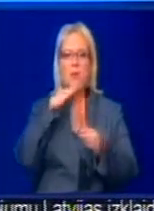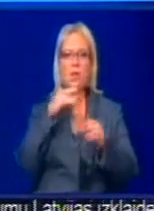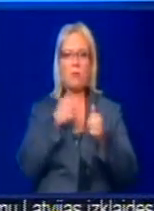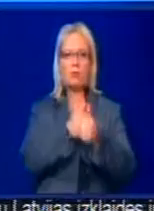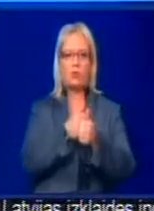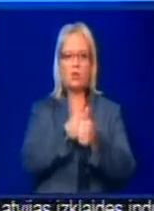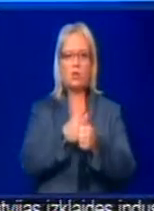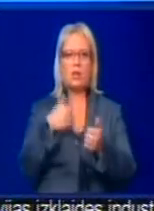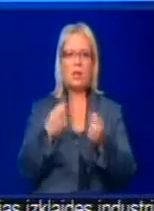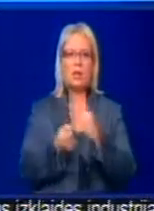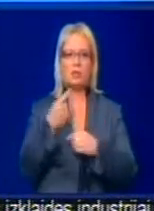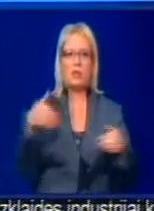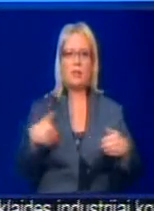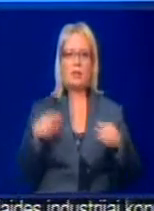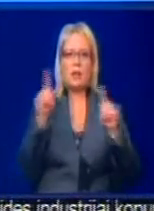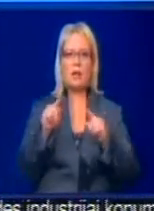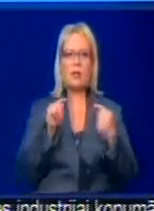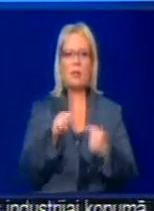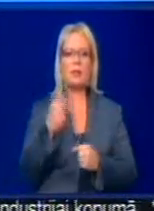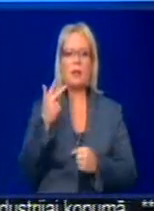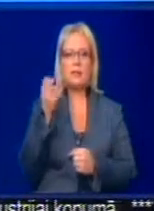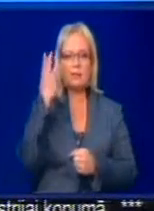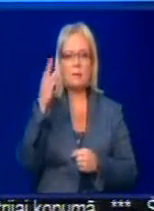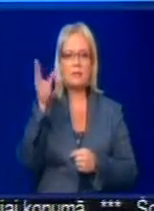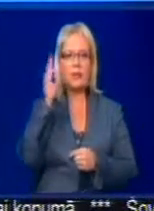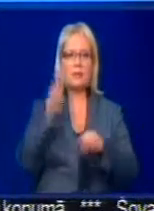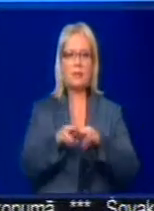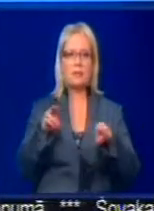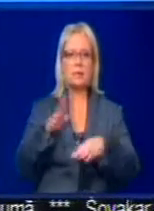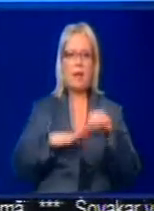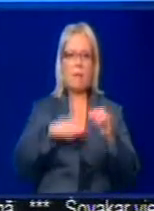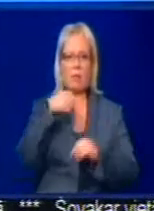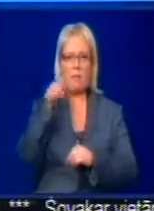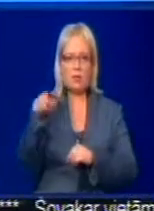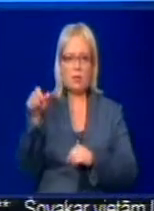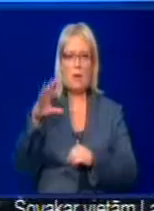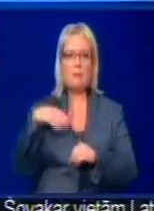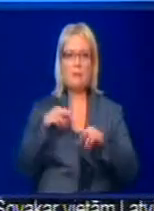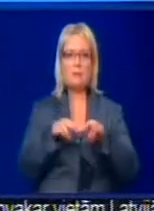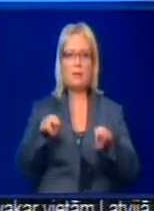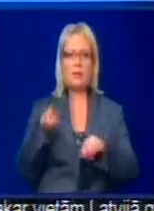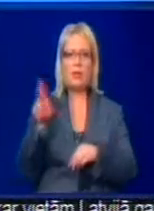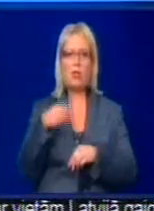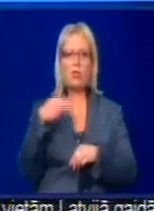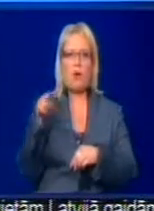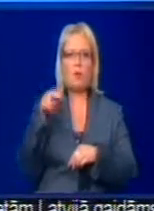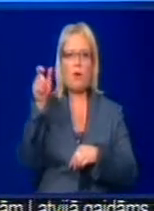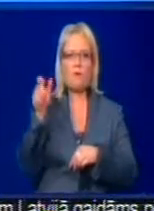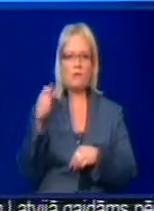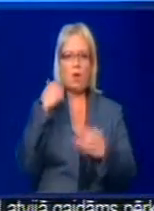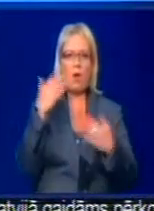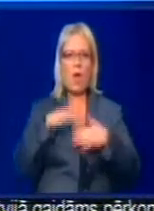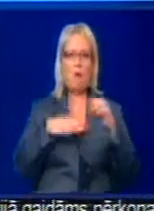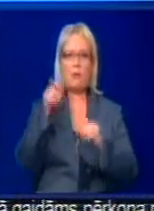uzraudzību ierosinātas disciplināra lietas pret 3 izglītības un zinātnes ministrijas amatpersonām. Pēc ministra Viačeslava